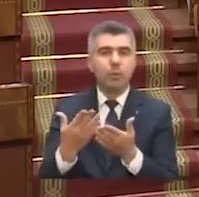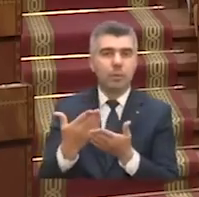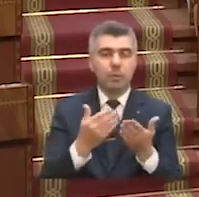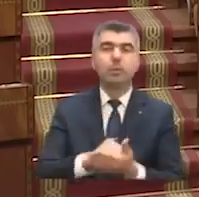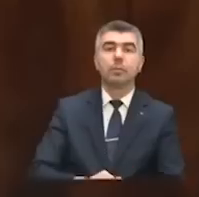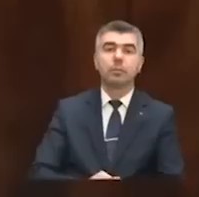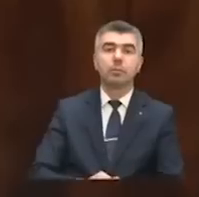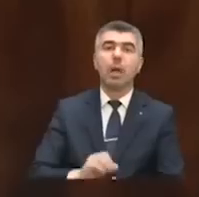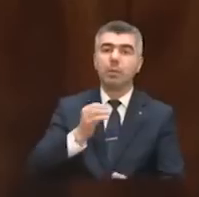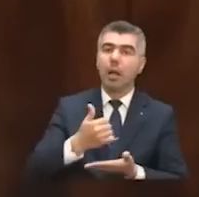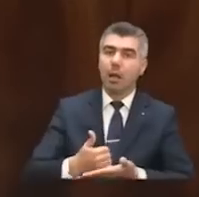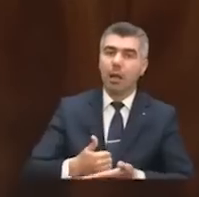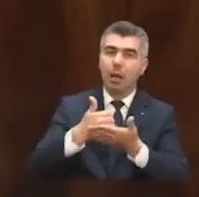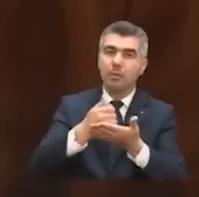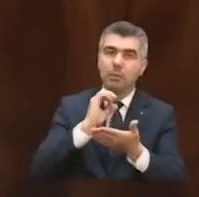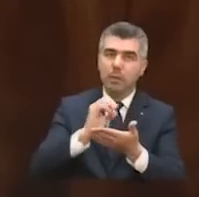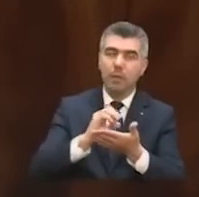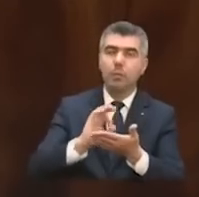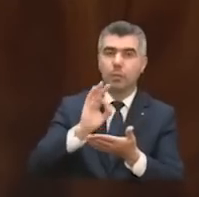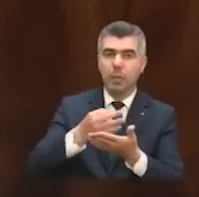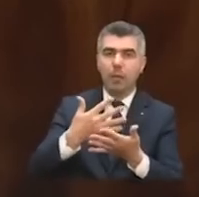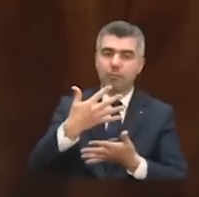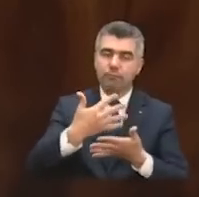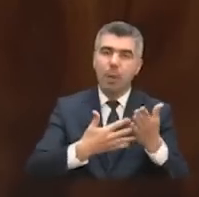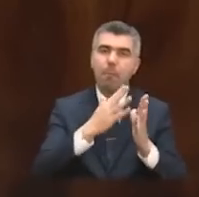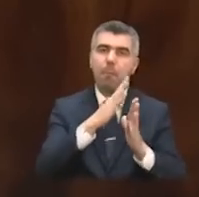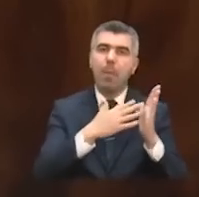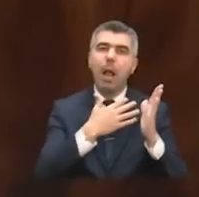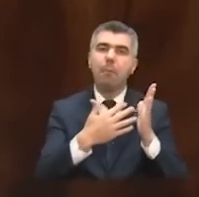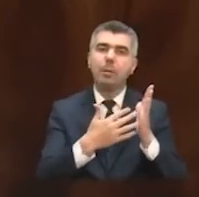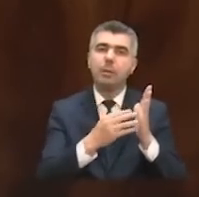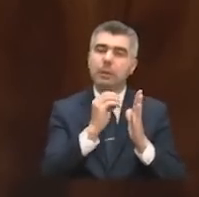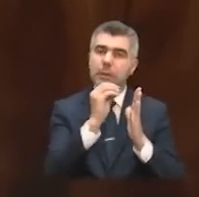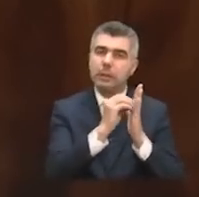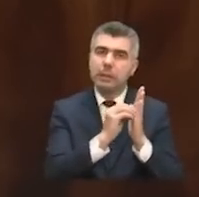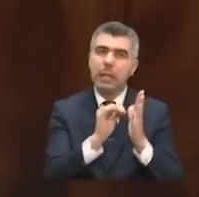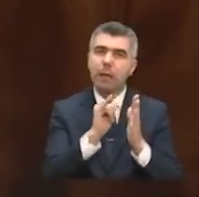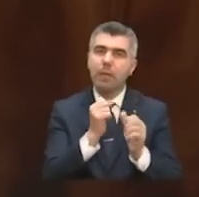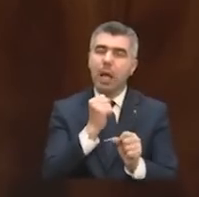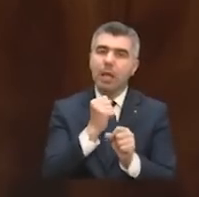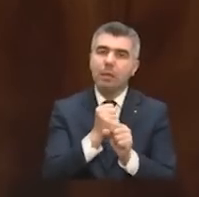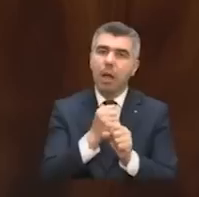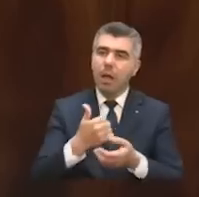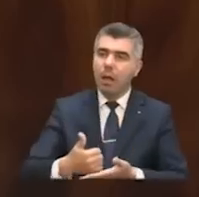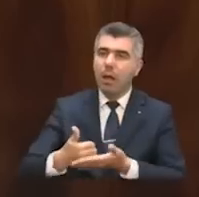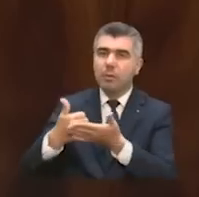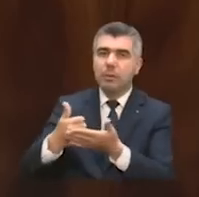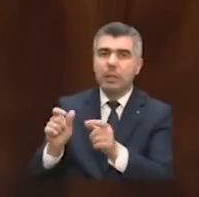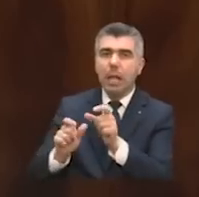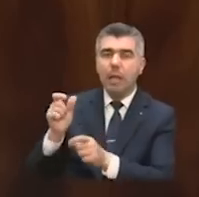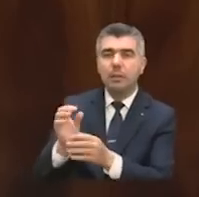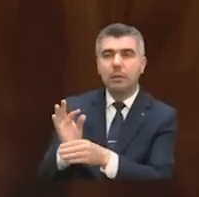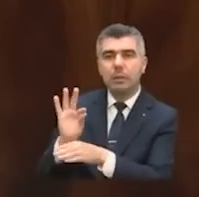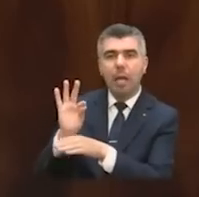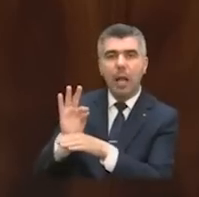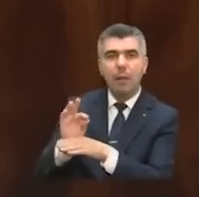لي مويان، غنعطيو ها هو البروغرام اللي غادي كيفاش غادي يعني غادي تنشطوا، كيفاش غادي تقريو الناس في السنوات المقبله، ها